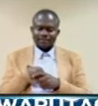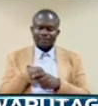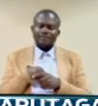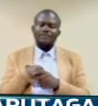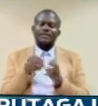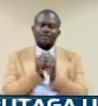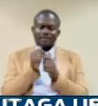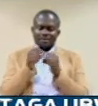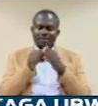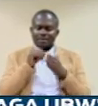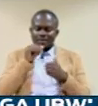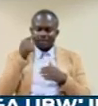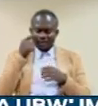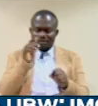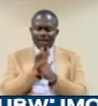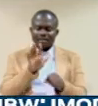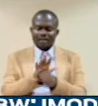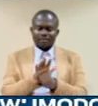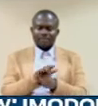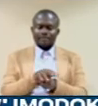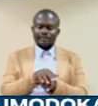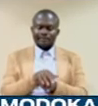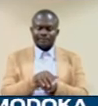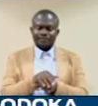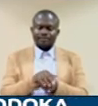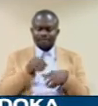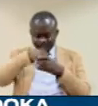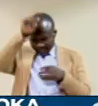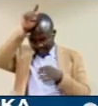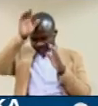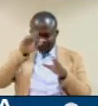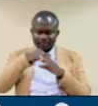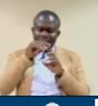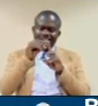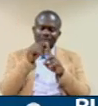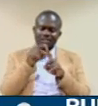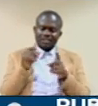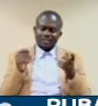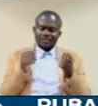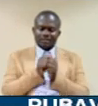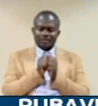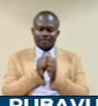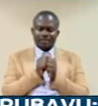n'iki umuntu atabonaga cyane nko mu giturage n'umuceri